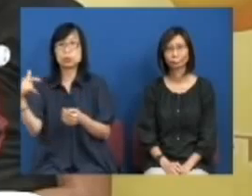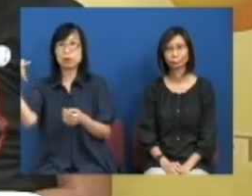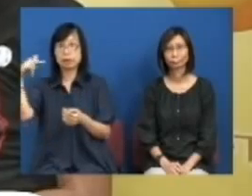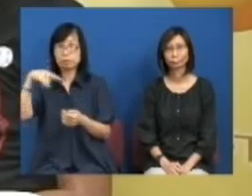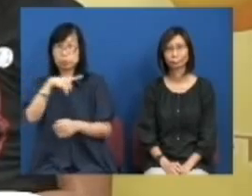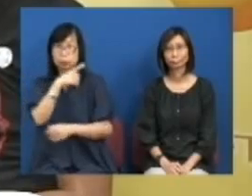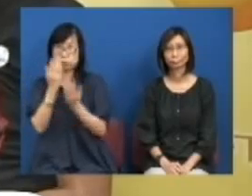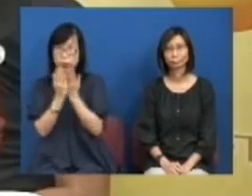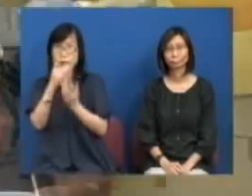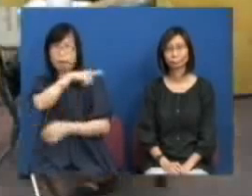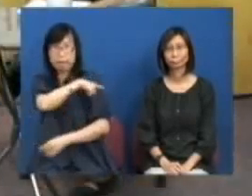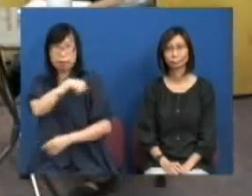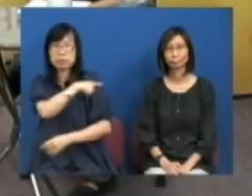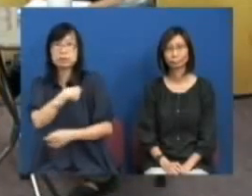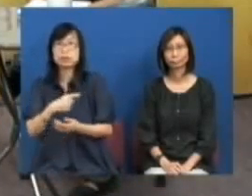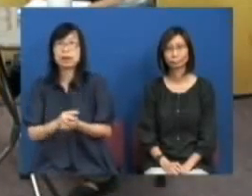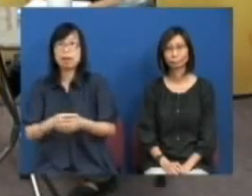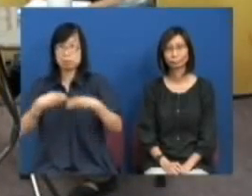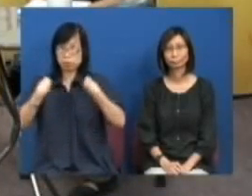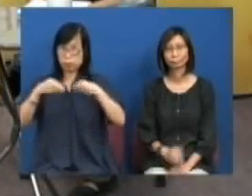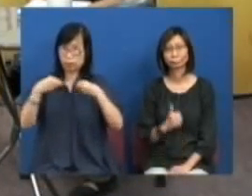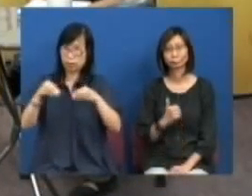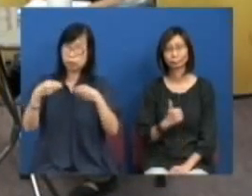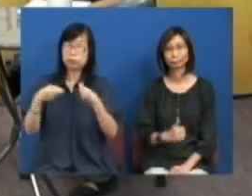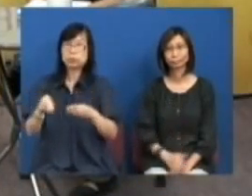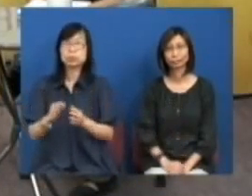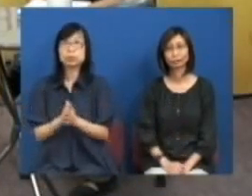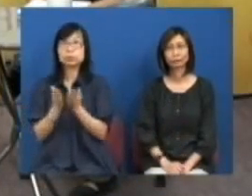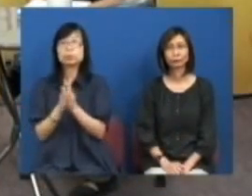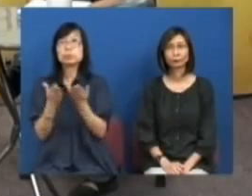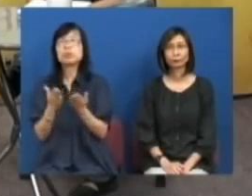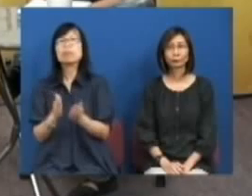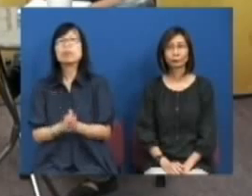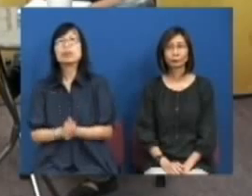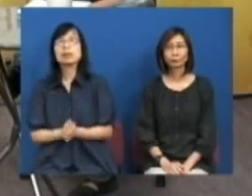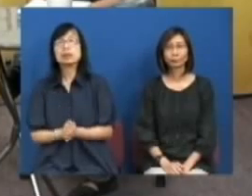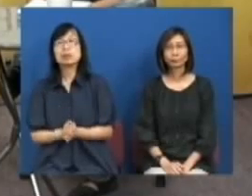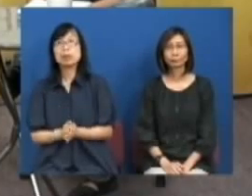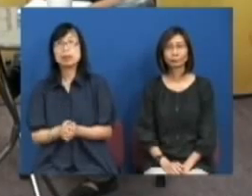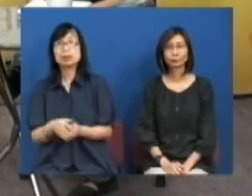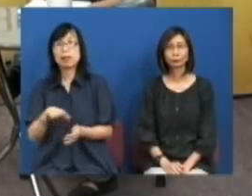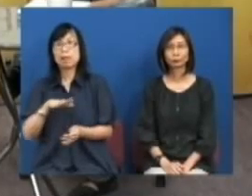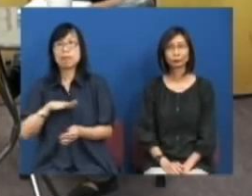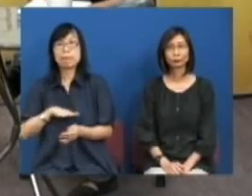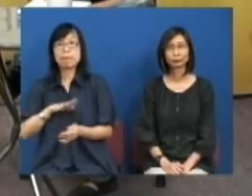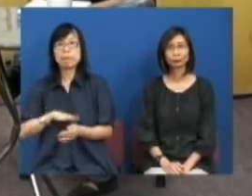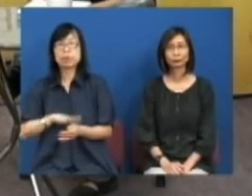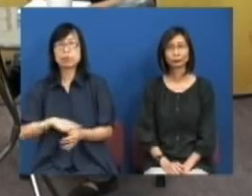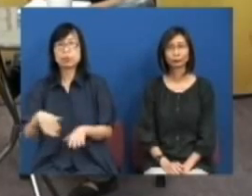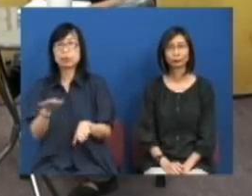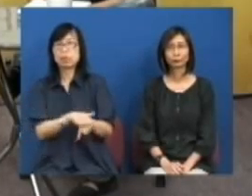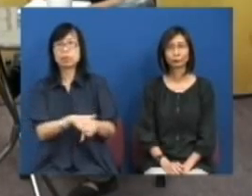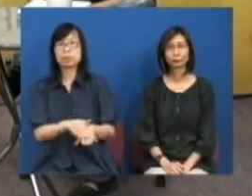士之後做咗呢個即係教書嘅工作，教授啦。或者佢亦都嫁咗俾個英國人，但係忍唔住留低咗。咁嗱，